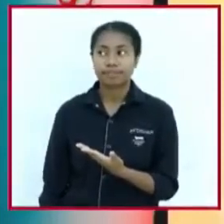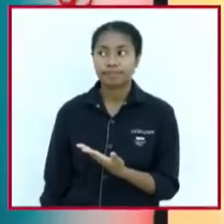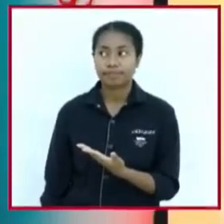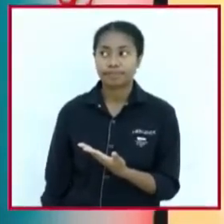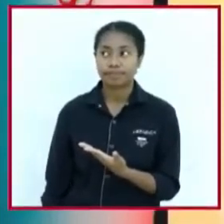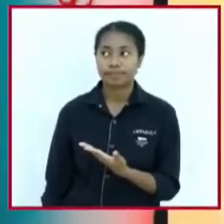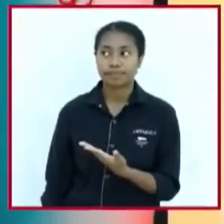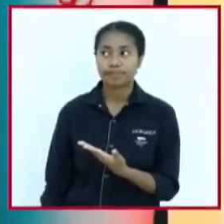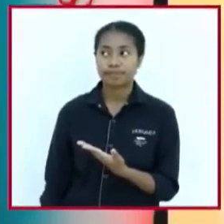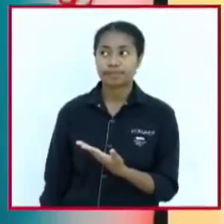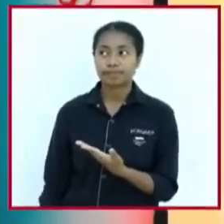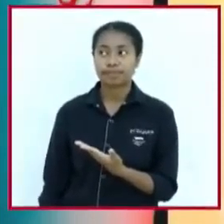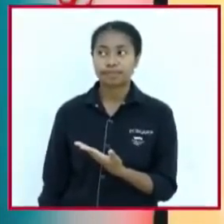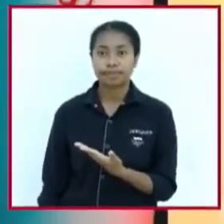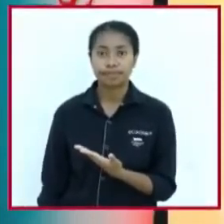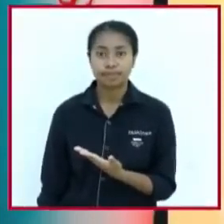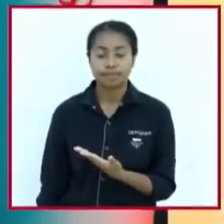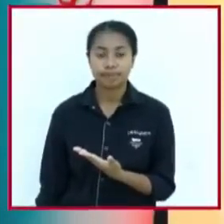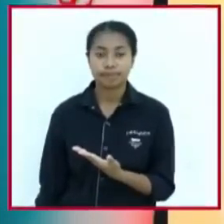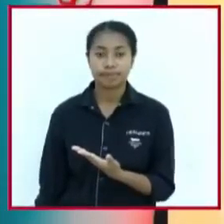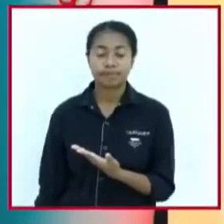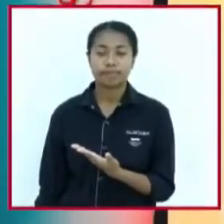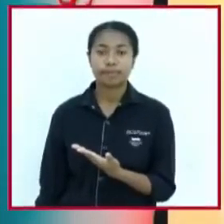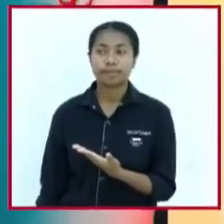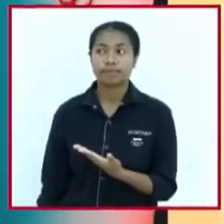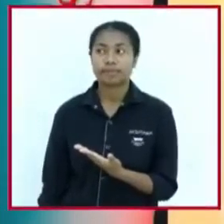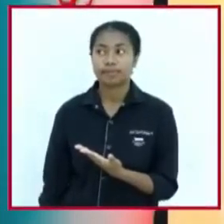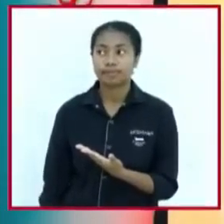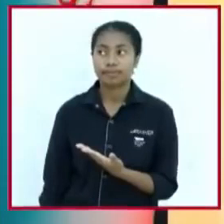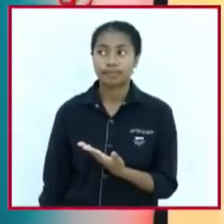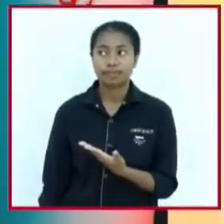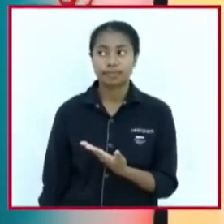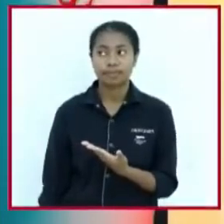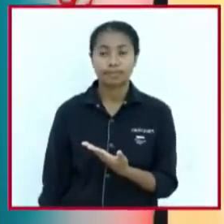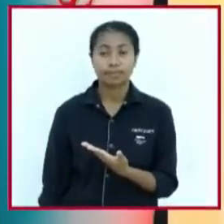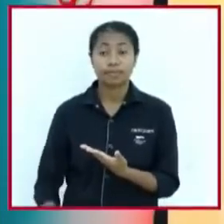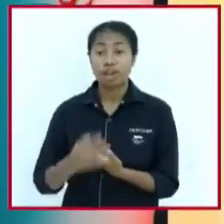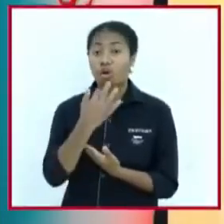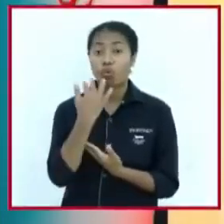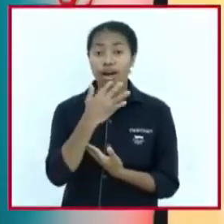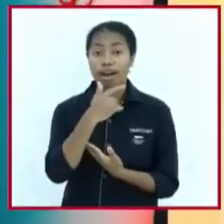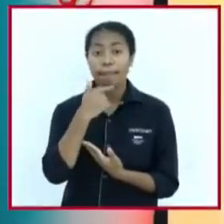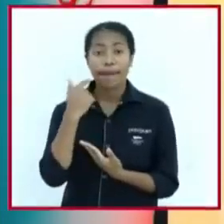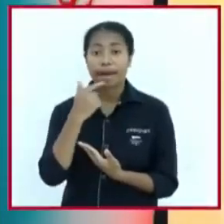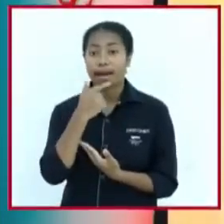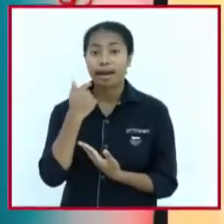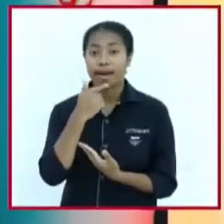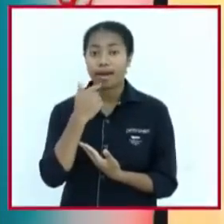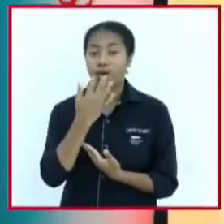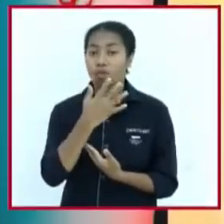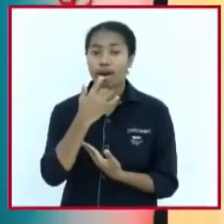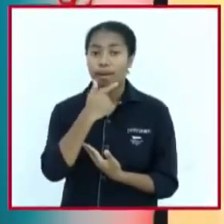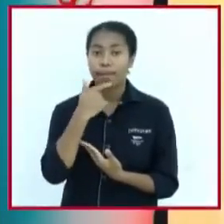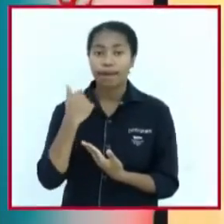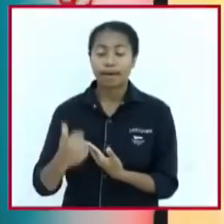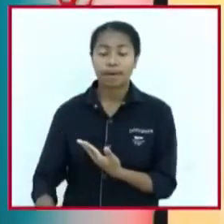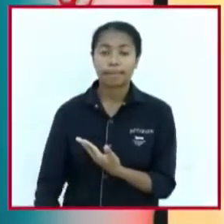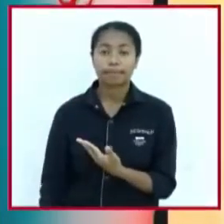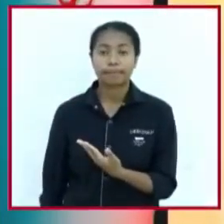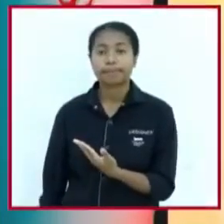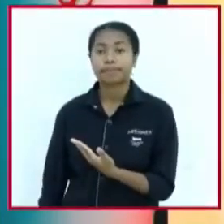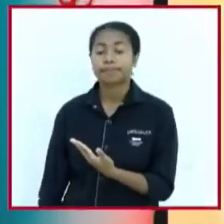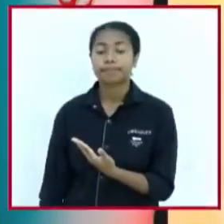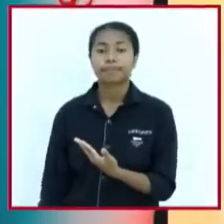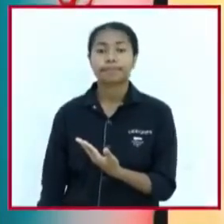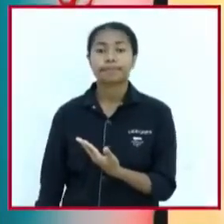tiga e-3lue besar lebih dihormati lalu Pasal 6 ayat 13 lebih tinggi